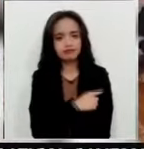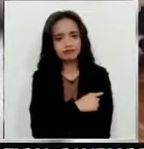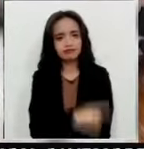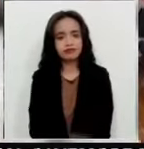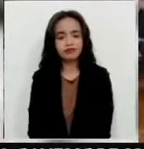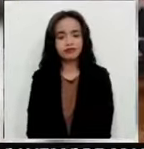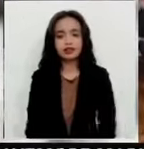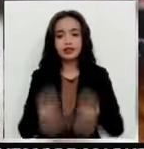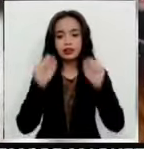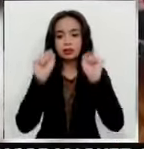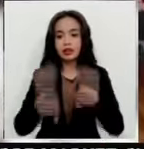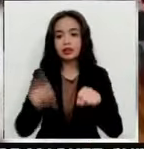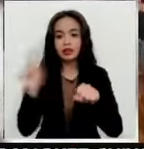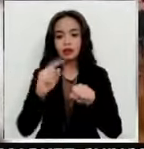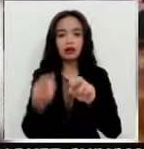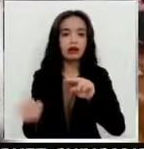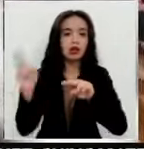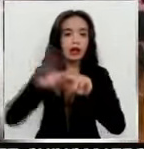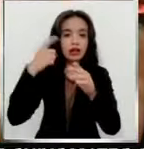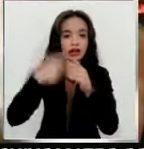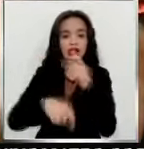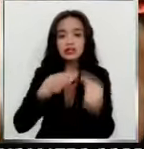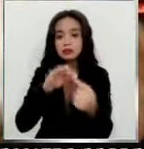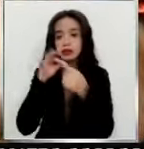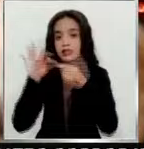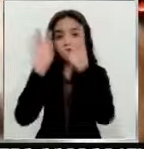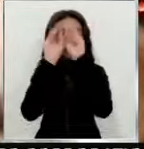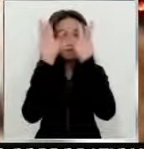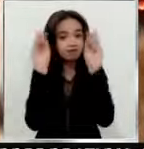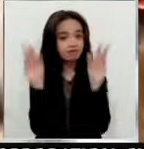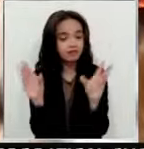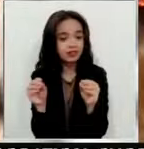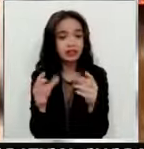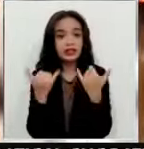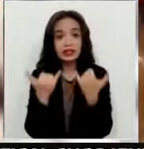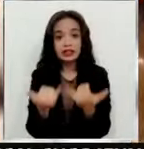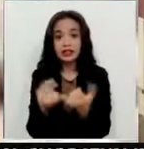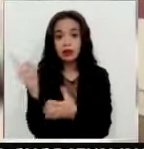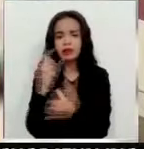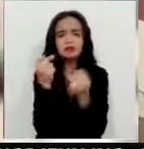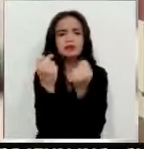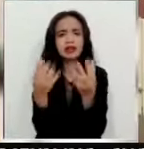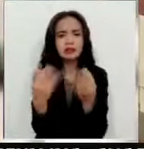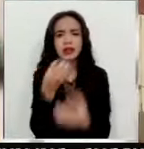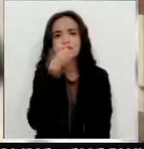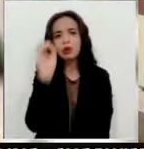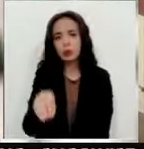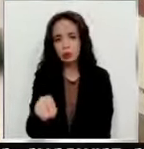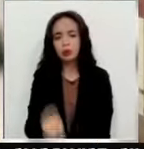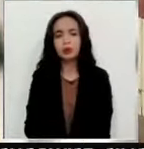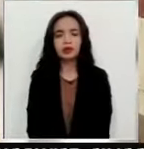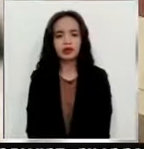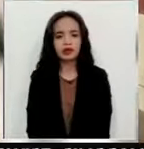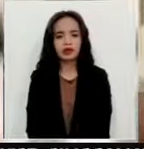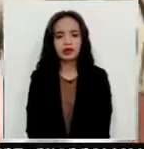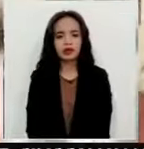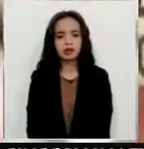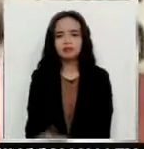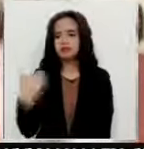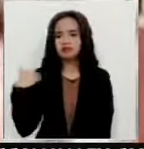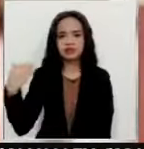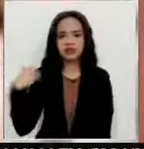pa raw tumaas ang presyo lalo na sa bisperas ng Pasko. Ngayon pa lang daw kasi ay marami ng order. Hindi pa stable ang presyo